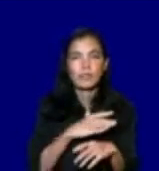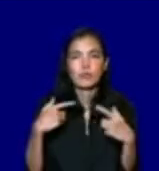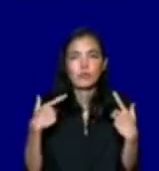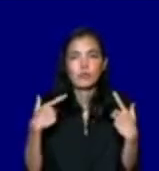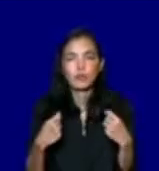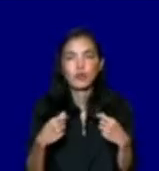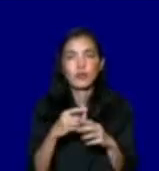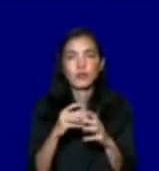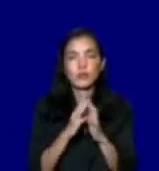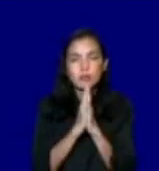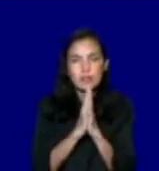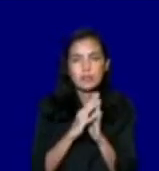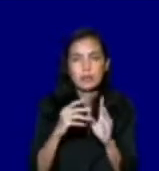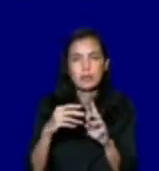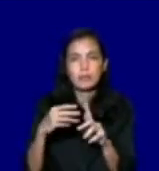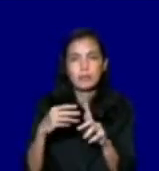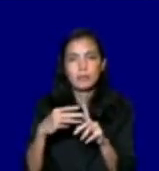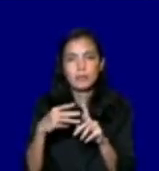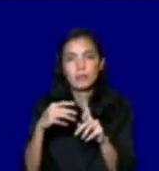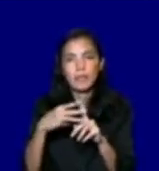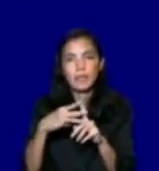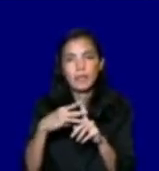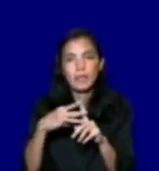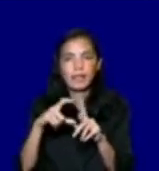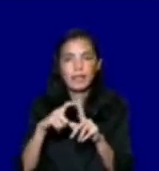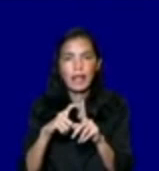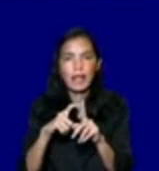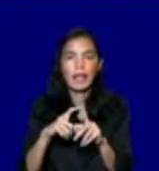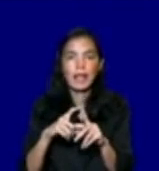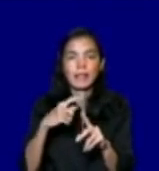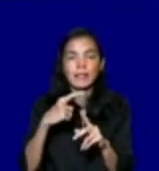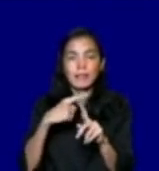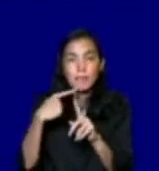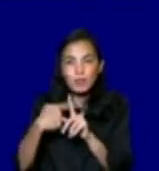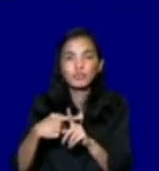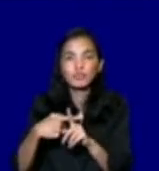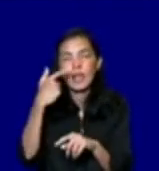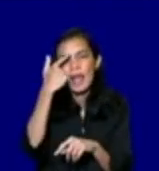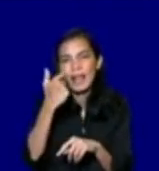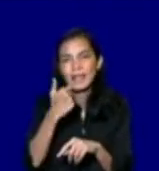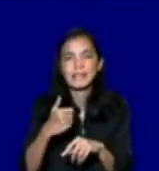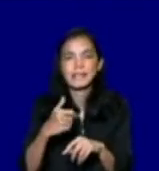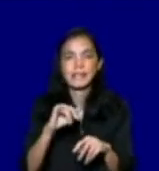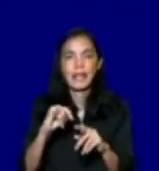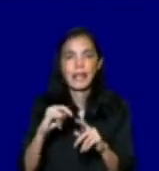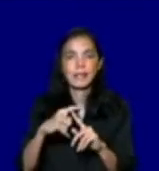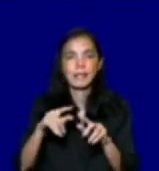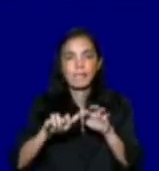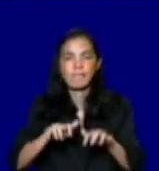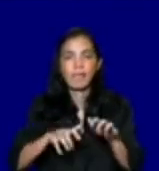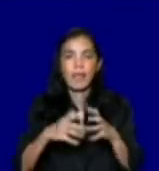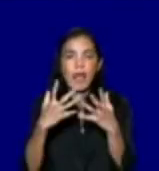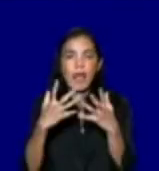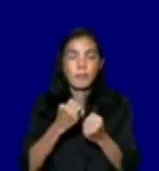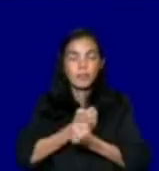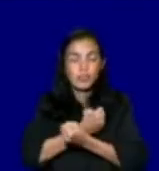ngerti boleh kepala BKD loyal tapi dampingi dengan ahli it karena harapan kami ke depan dengan sistem it